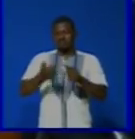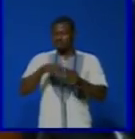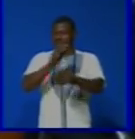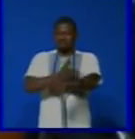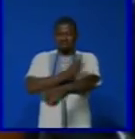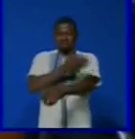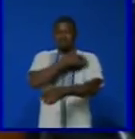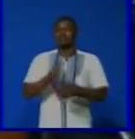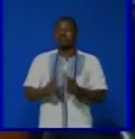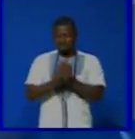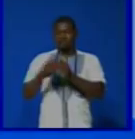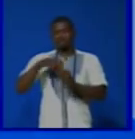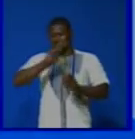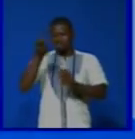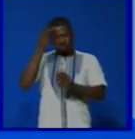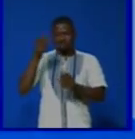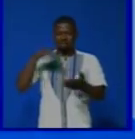réglementaire en Afrique.